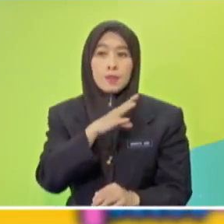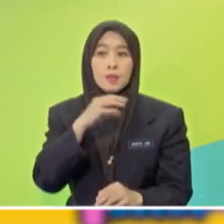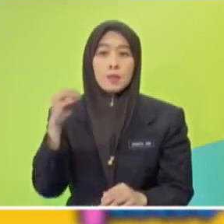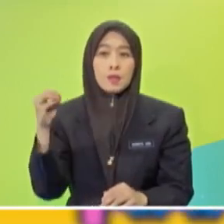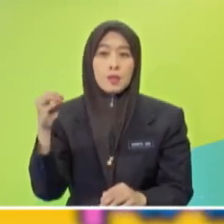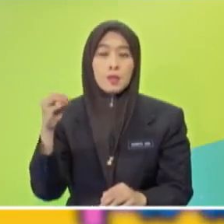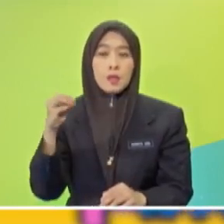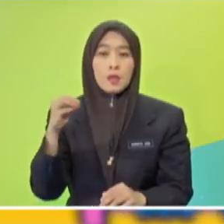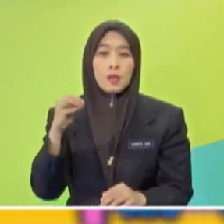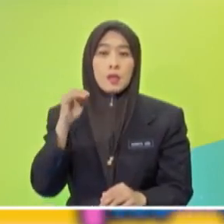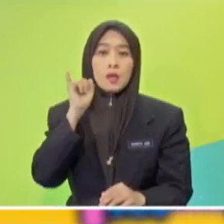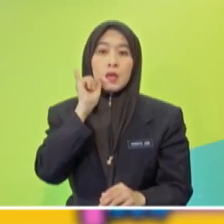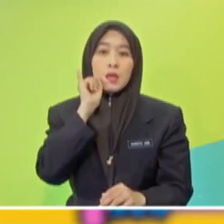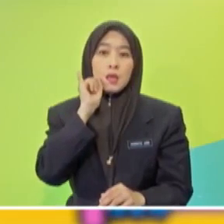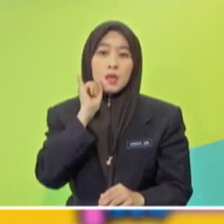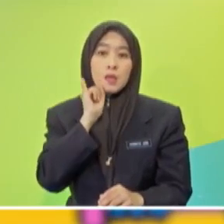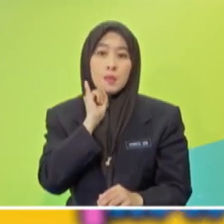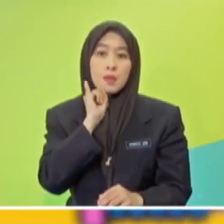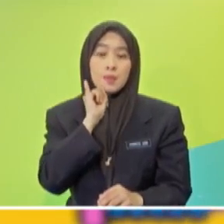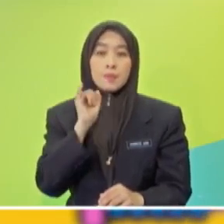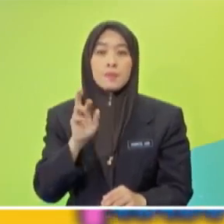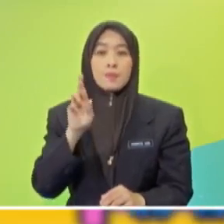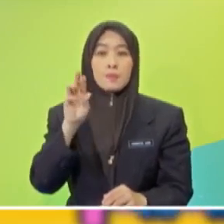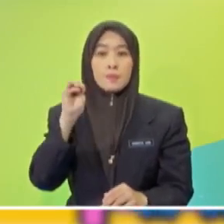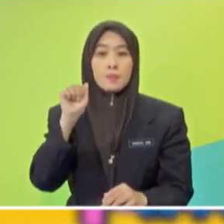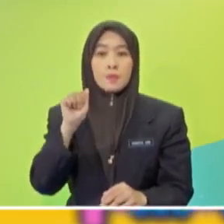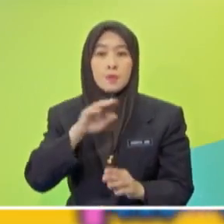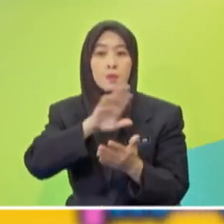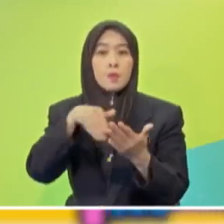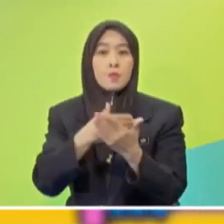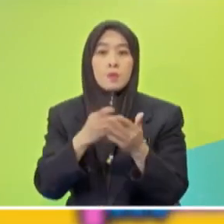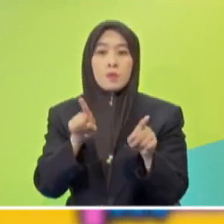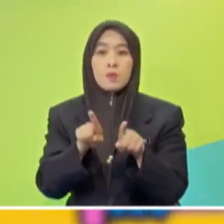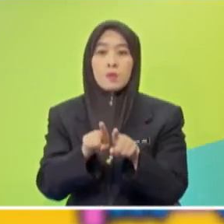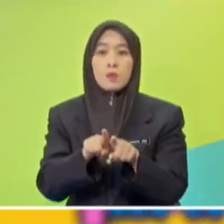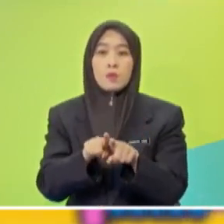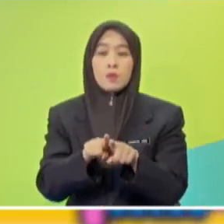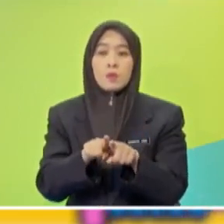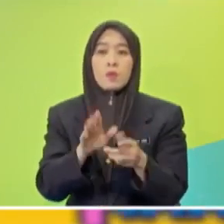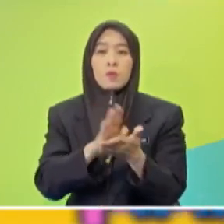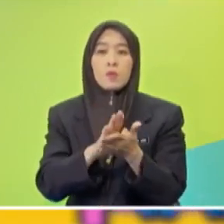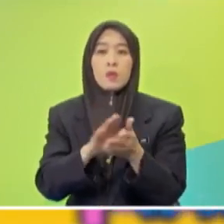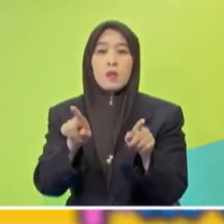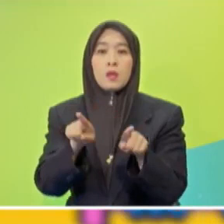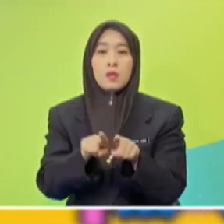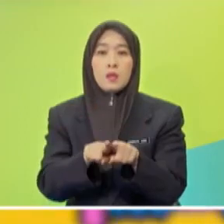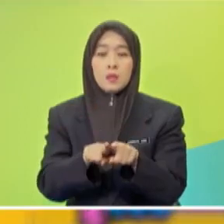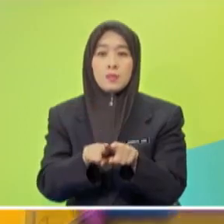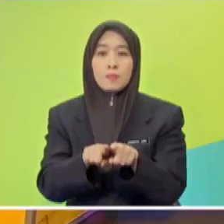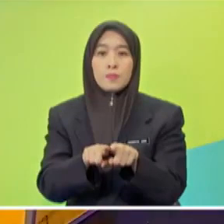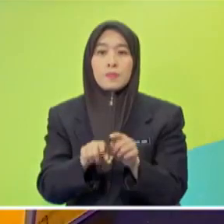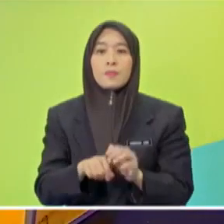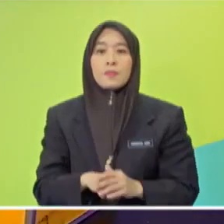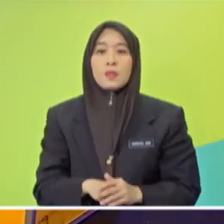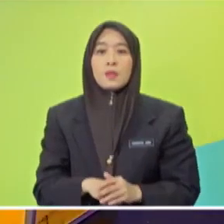juga adik Ima hai imam mereka ini daripada iski gempa pas quality Iya nampaknya sudah